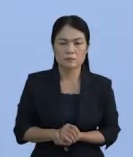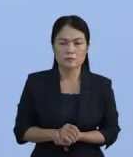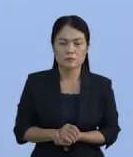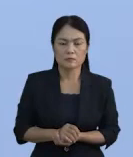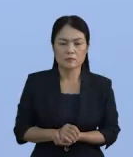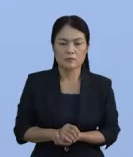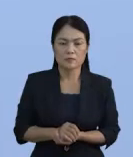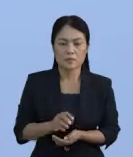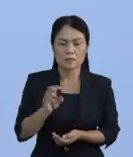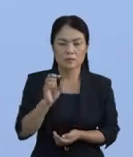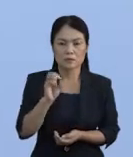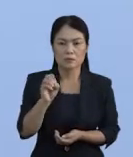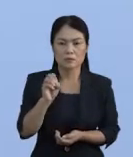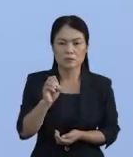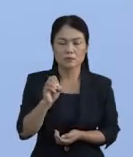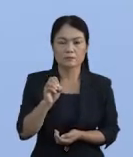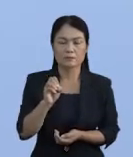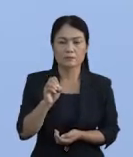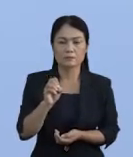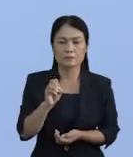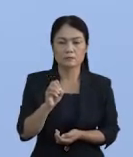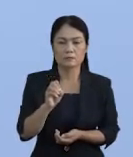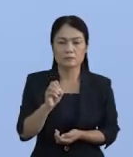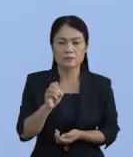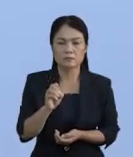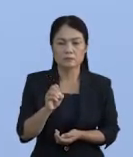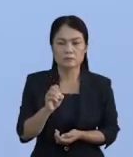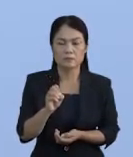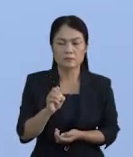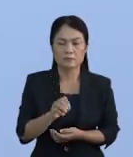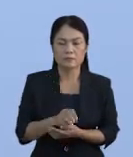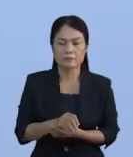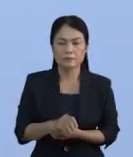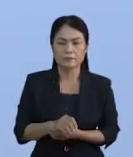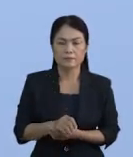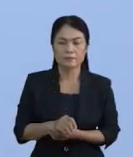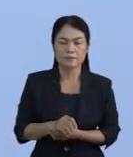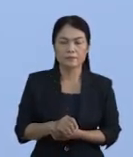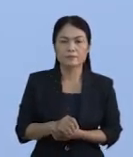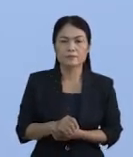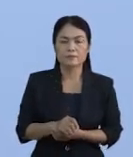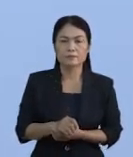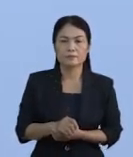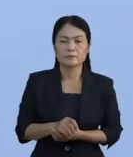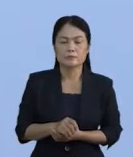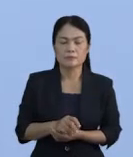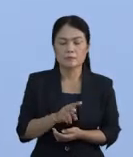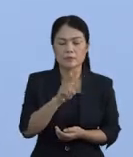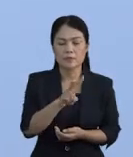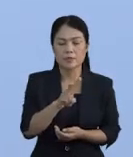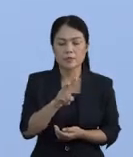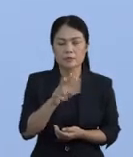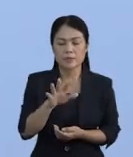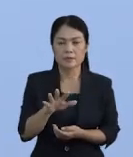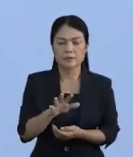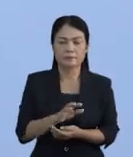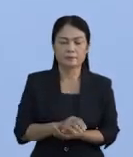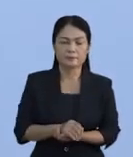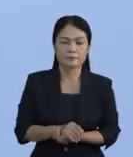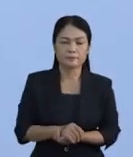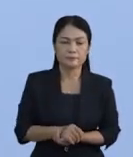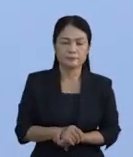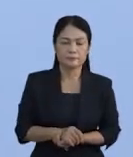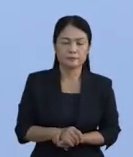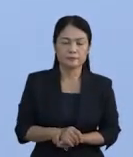và bán sôn và muối chợ sôn nấu mán đi con nấu một thấy pram và nấu một thấy